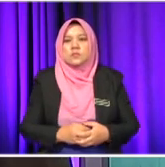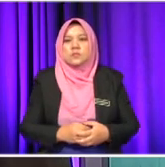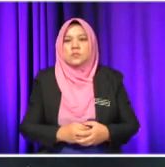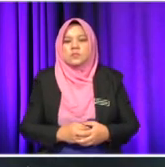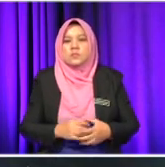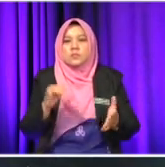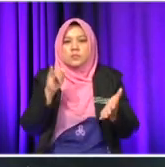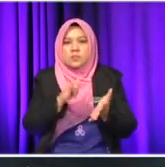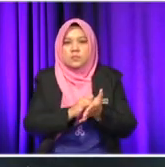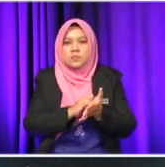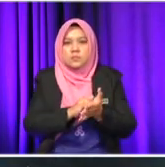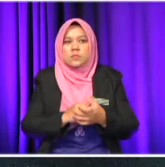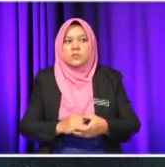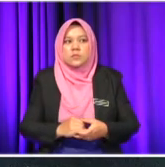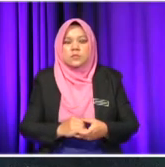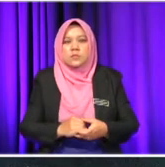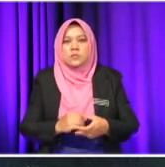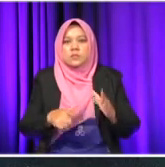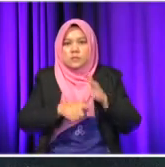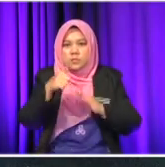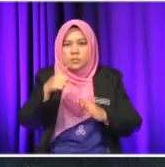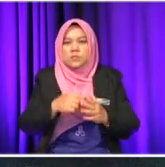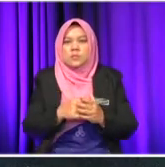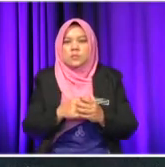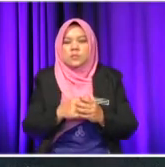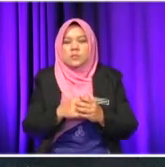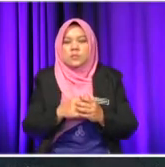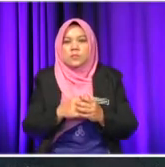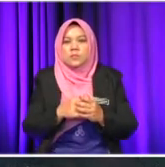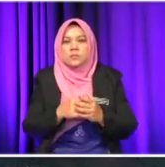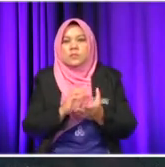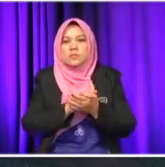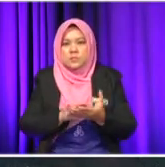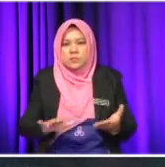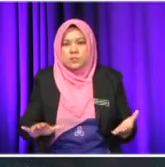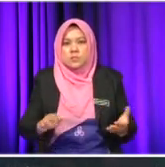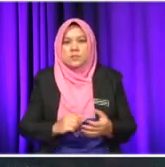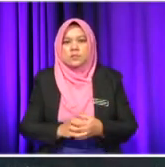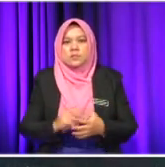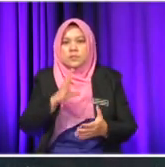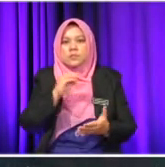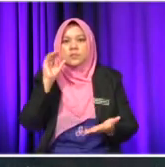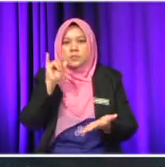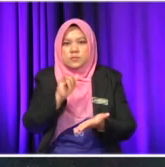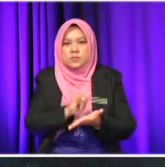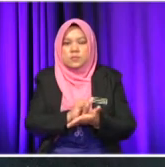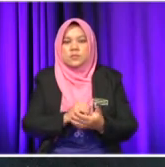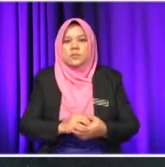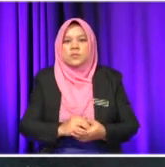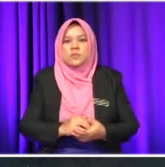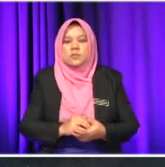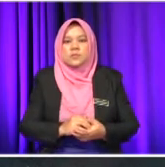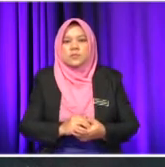itu jalan itu lebih lebih orang kata selamat dan yakin dan yakin